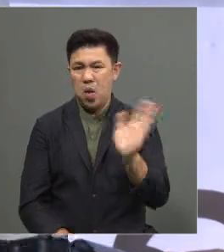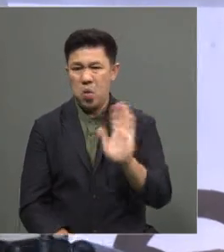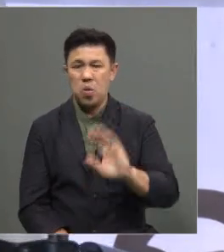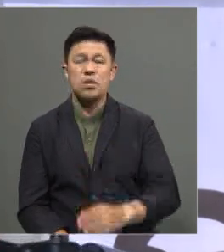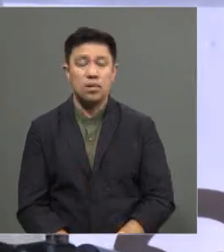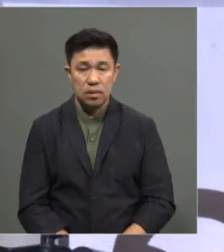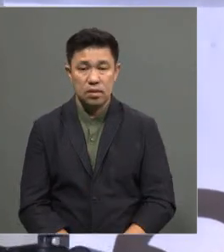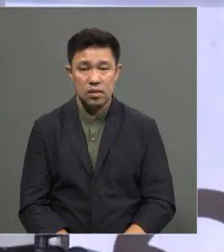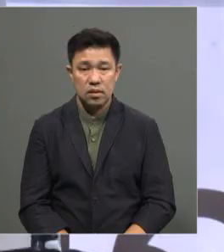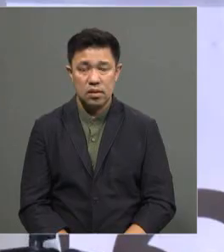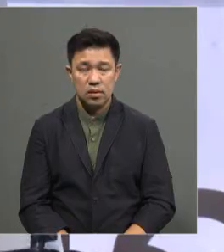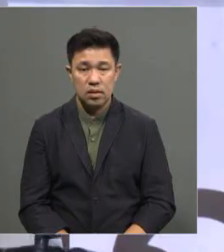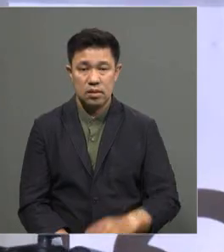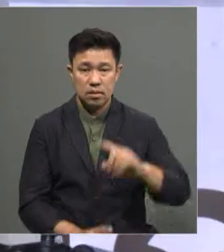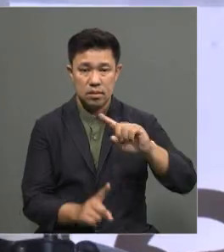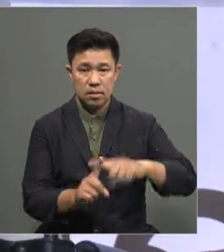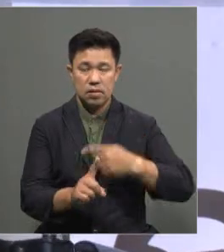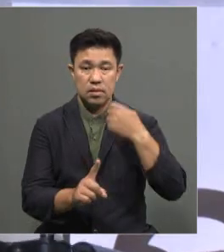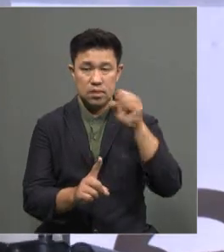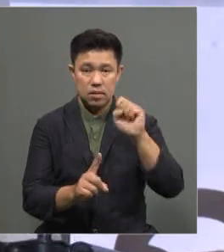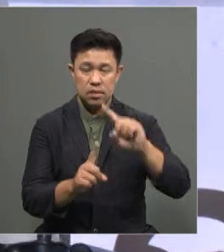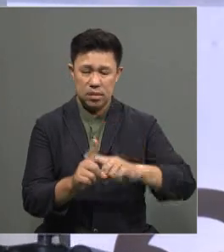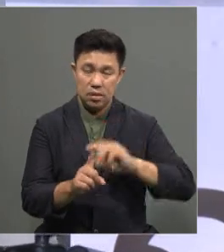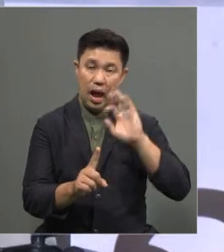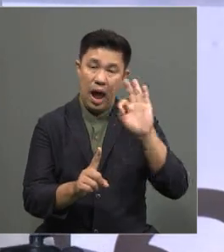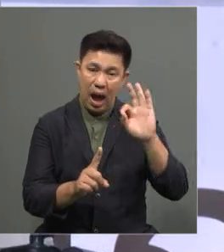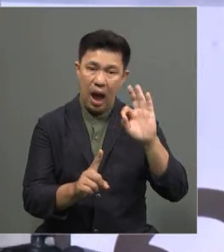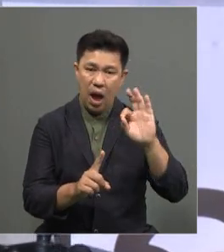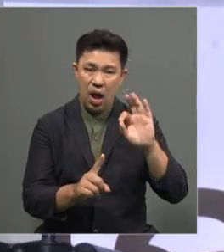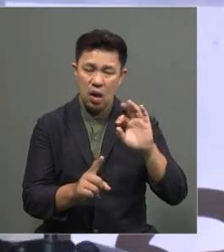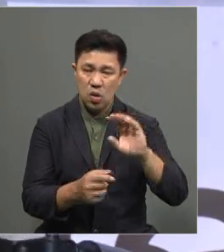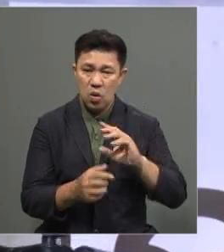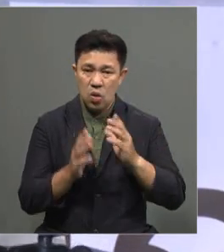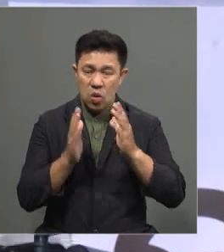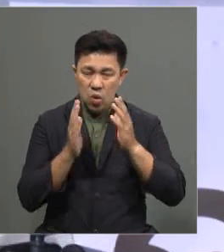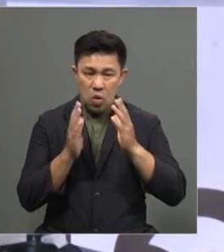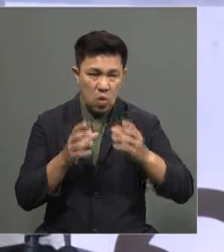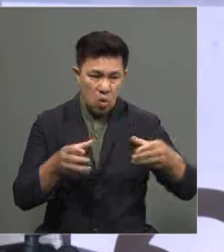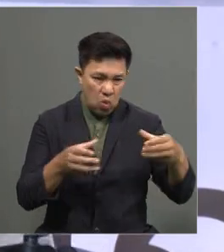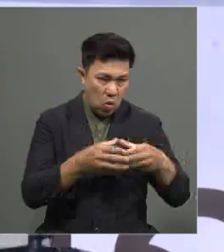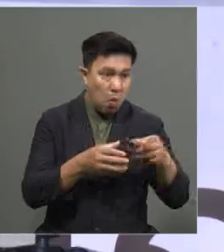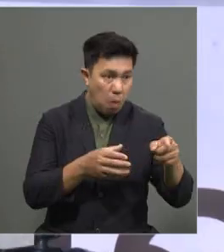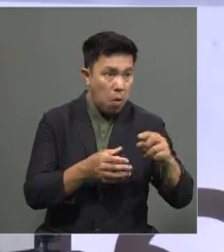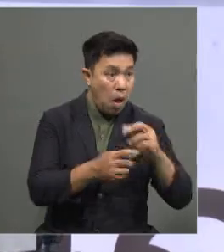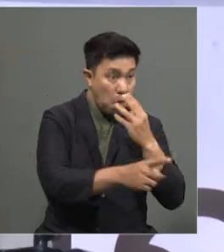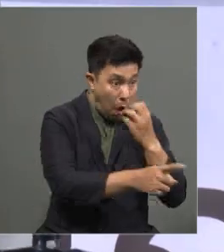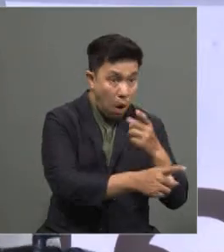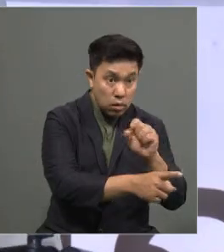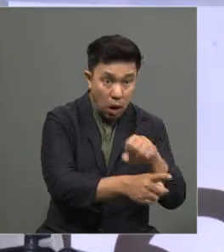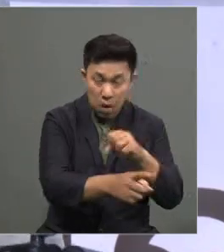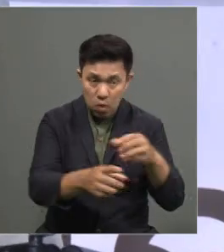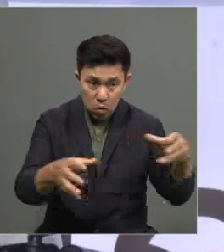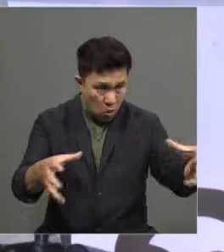ครับในช่วงเดือนตุลาคมในช่วงเดือนกันยายนเดือนตุลาคมมีการรวบรวมกลุ่มคนที่อ้างว่าเป็นผู้เสียหายแล้